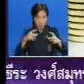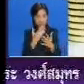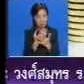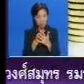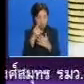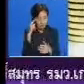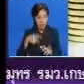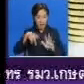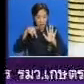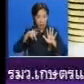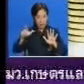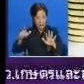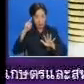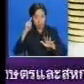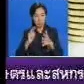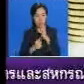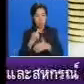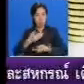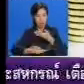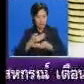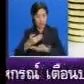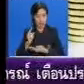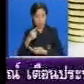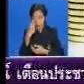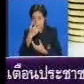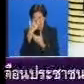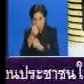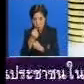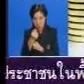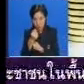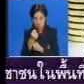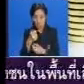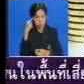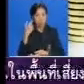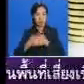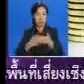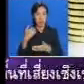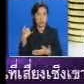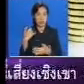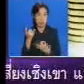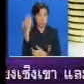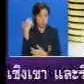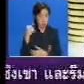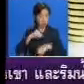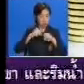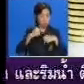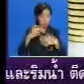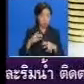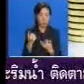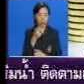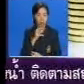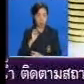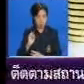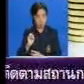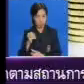อีก 5,000 ล้านบาทมาจำหน่ายทันทีนะครับหากมีความสนใจเกินวงเงินขนาดที่มีการอนุมัติกันมาแล้วเนี่ยนะครับและครม.ครับ